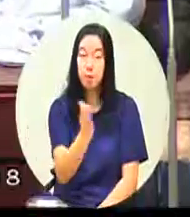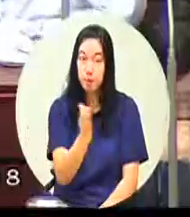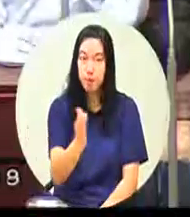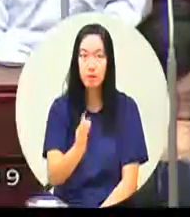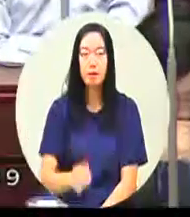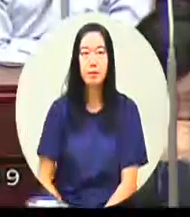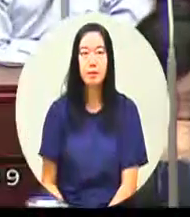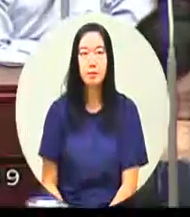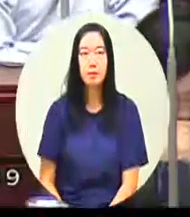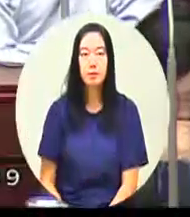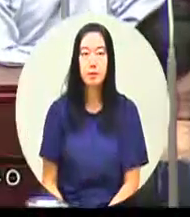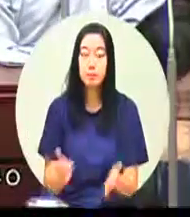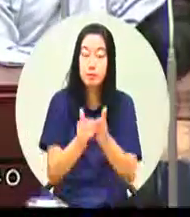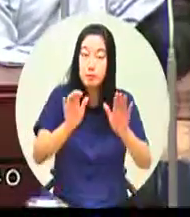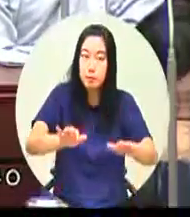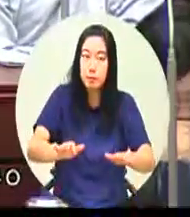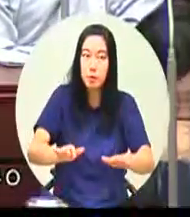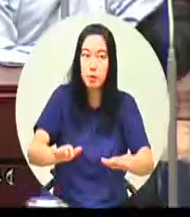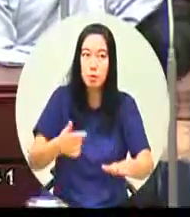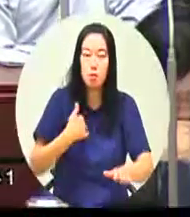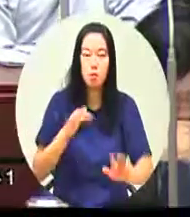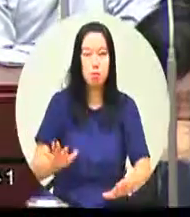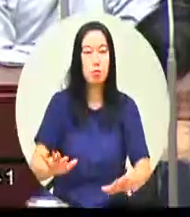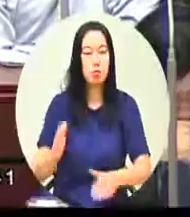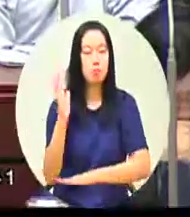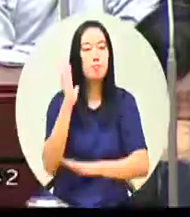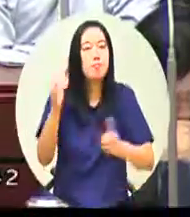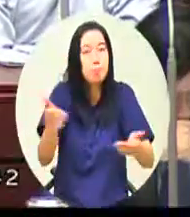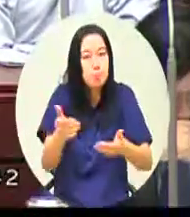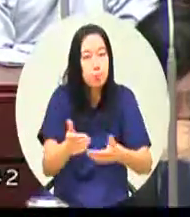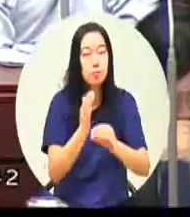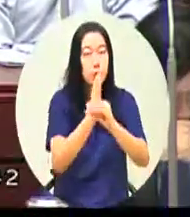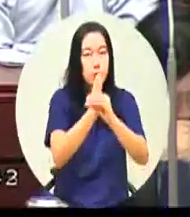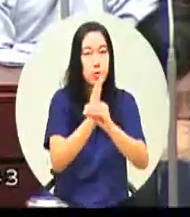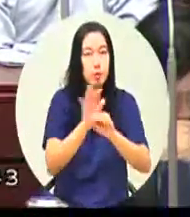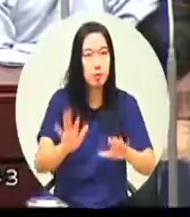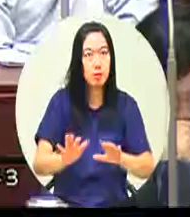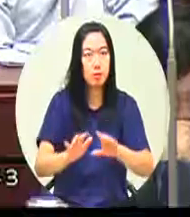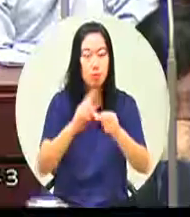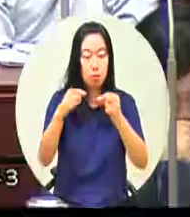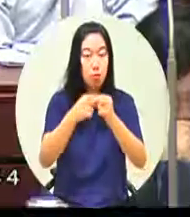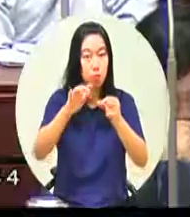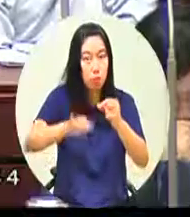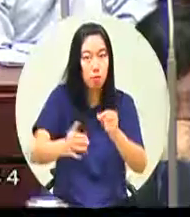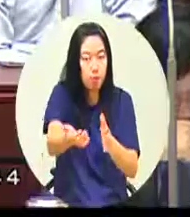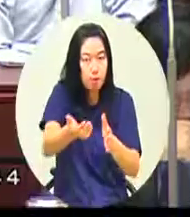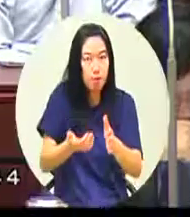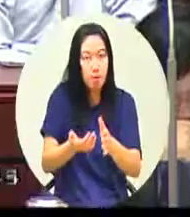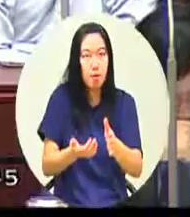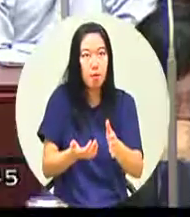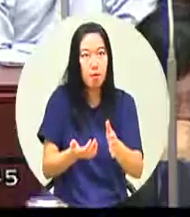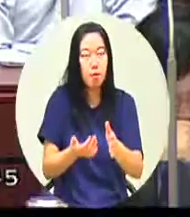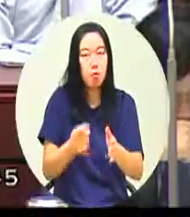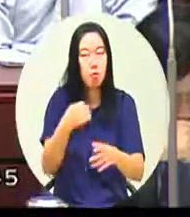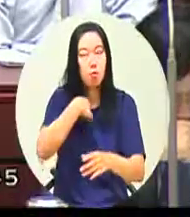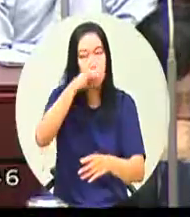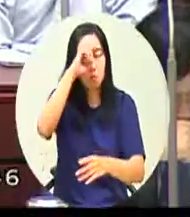前来讲哈，目前也在施工，预计今年呢，今年年底之前，我想能快一点